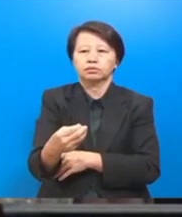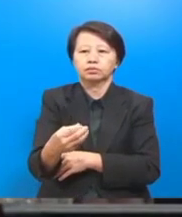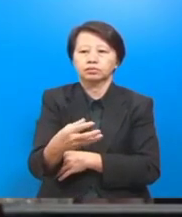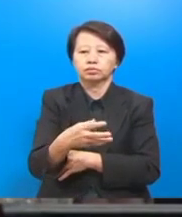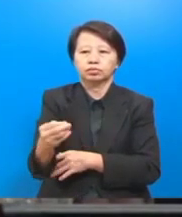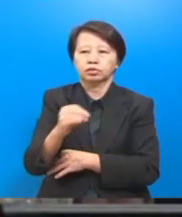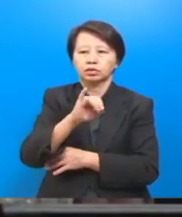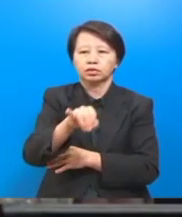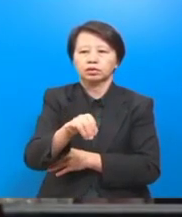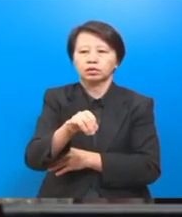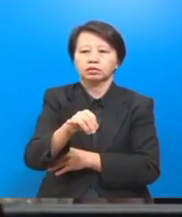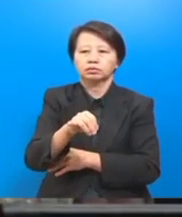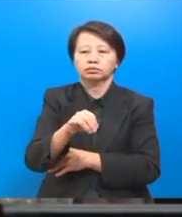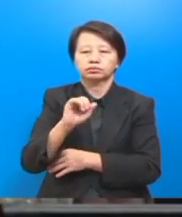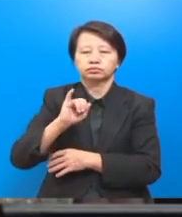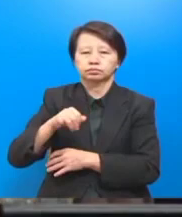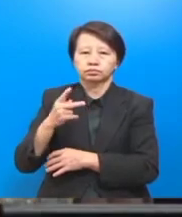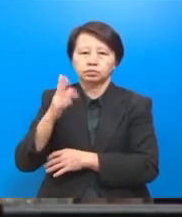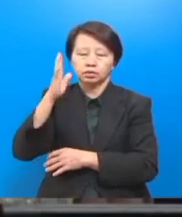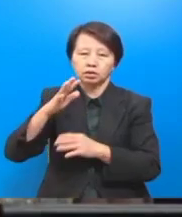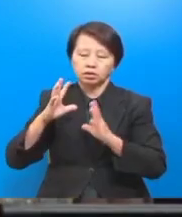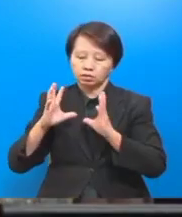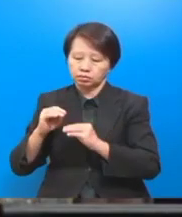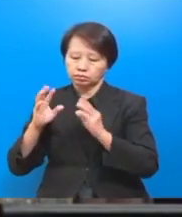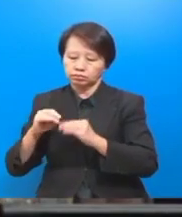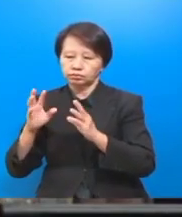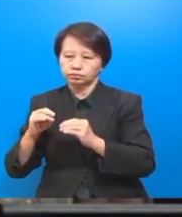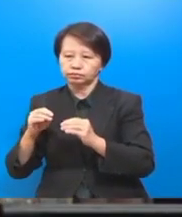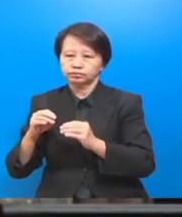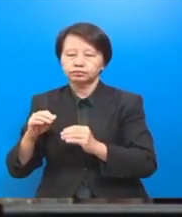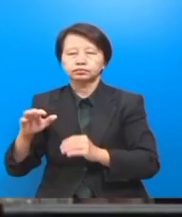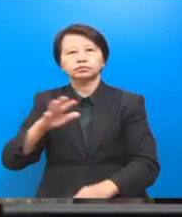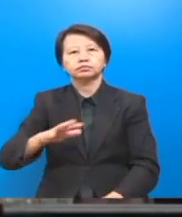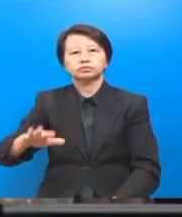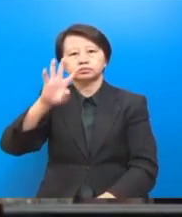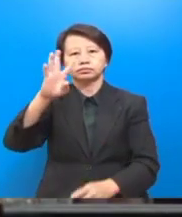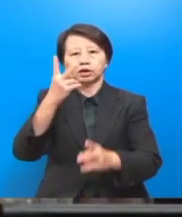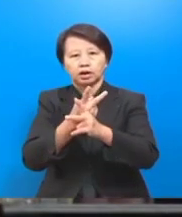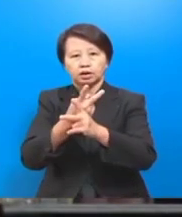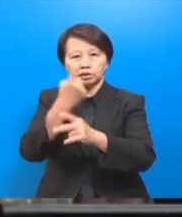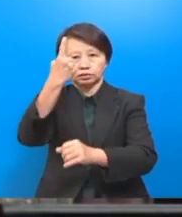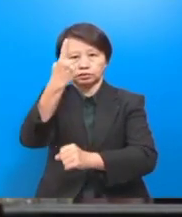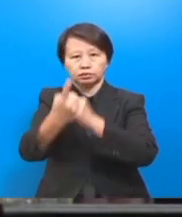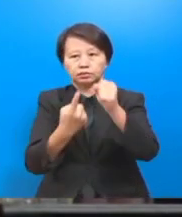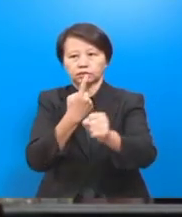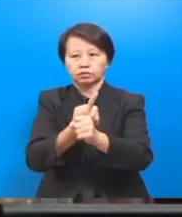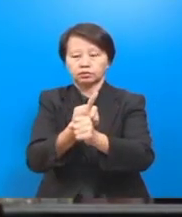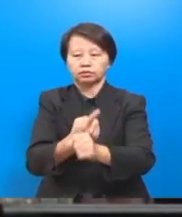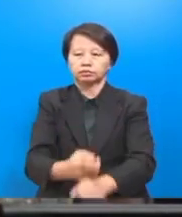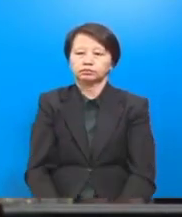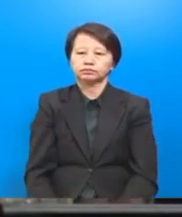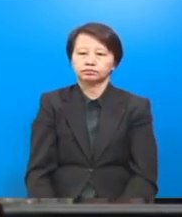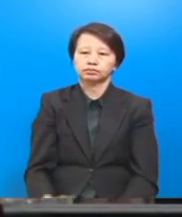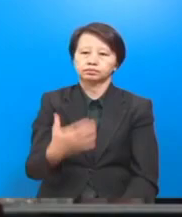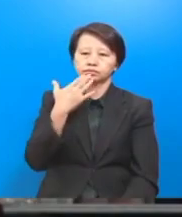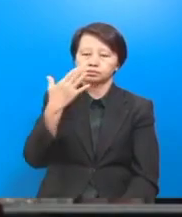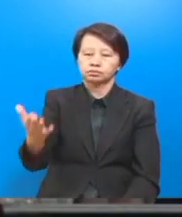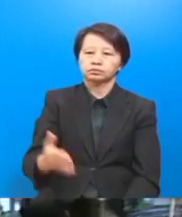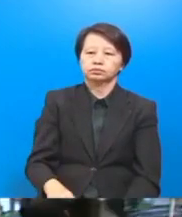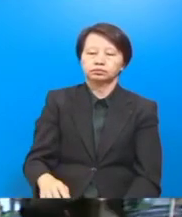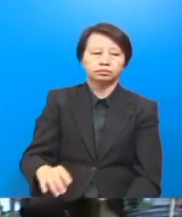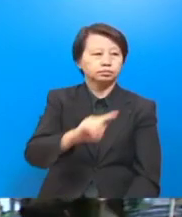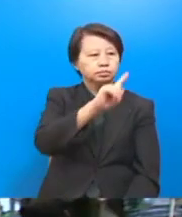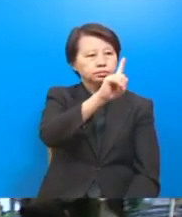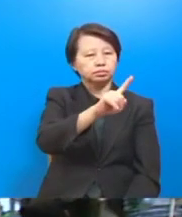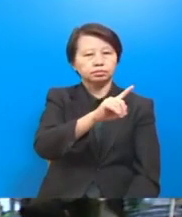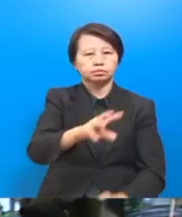hai jauh tersedia akan bersidang tidak sekurang-kurangnya empat kali setahun terima kasih soalan